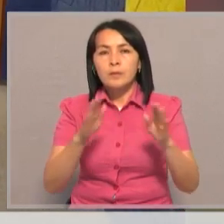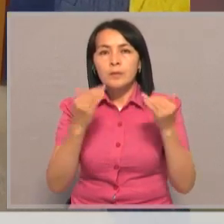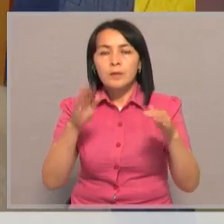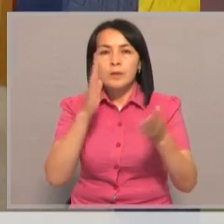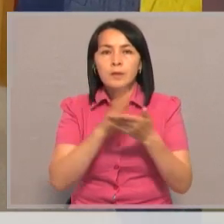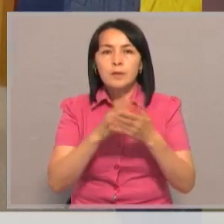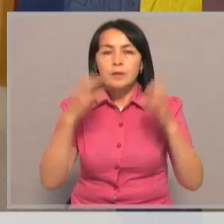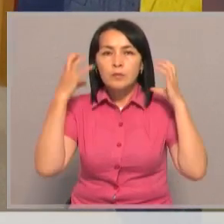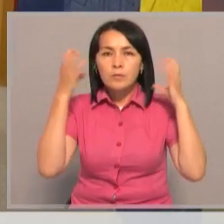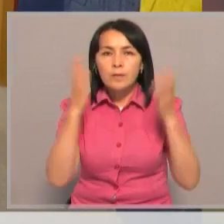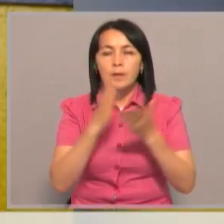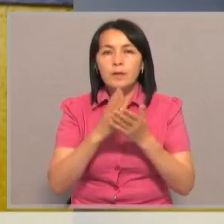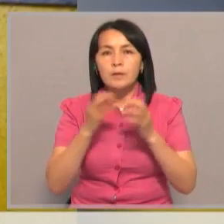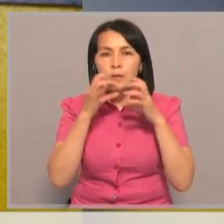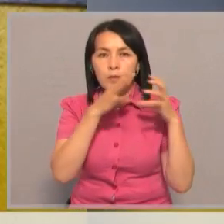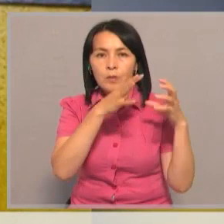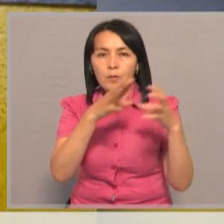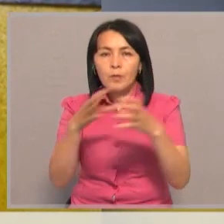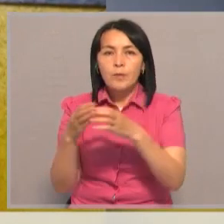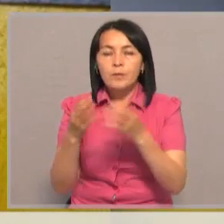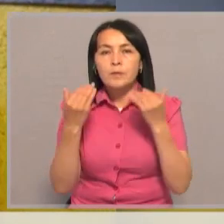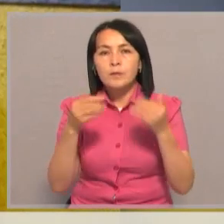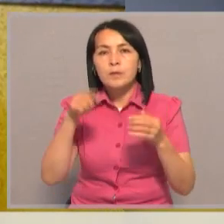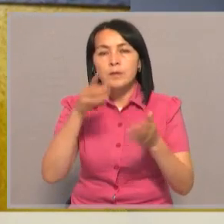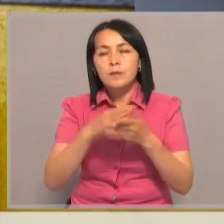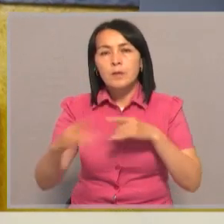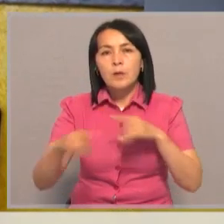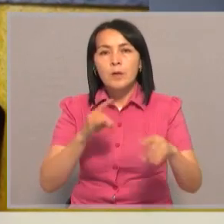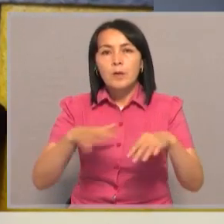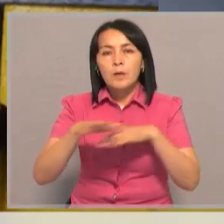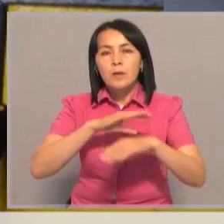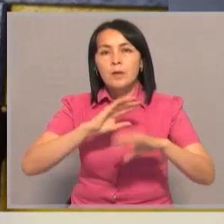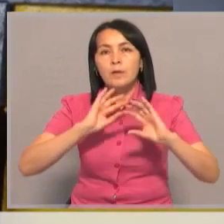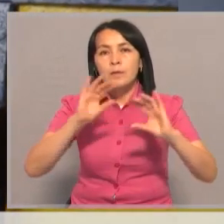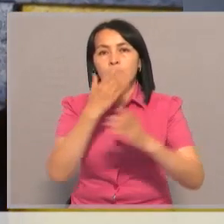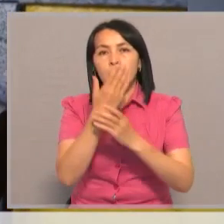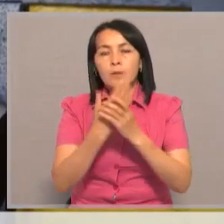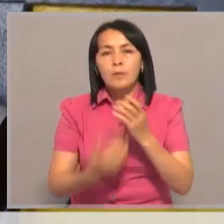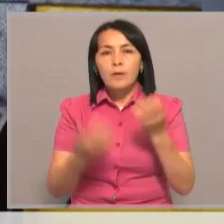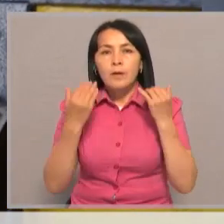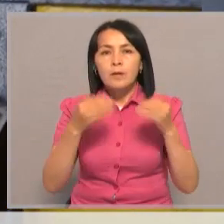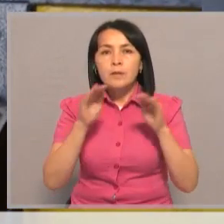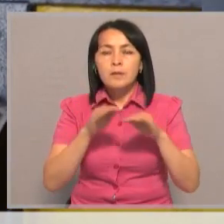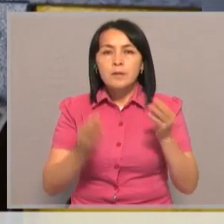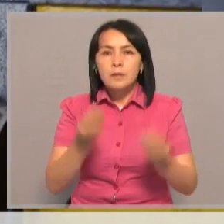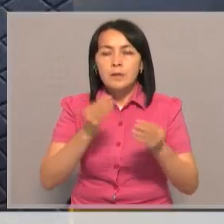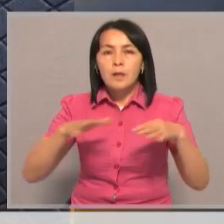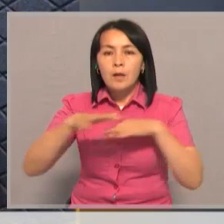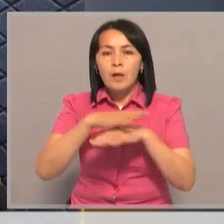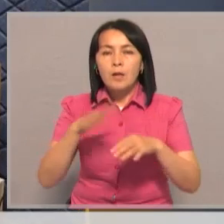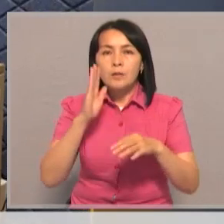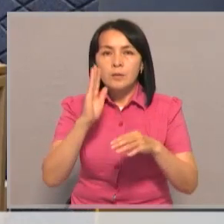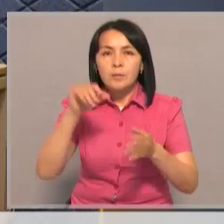студия звукозаписи, музыкальные инструменты, вокальная студия. Также футбольное поле, баскетбол, волейбол, воркаут, детская игровая площадка